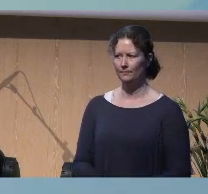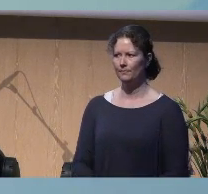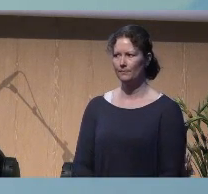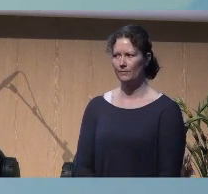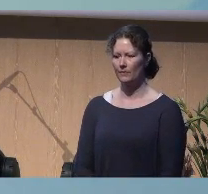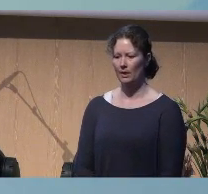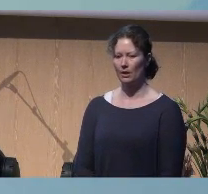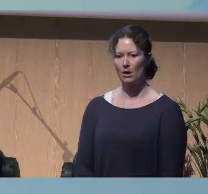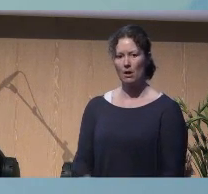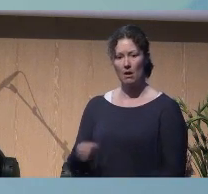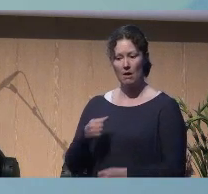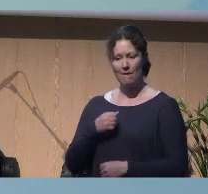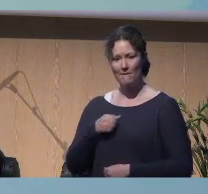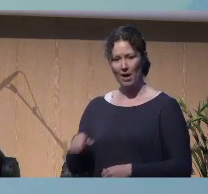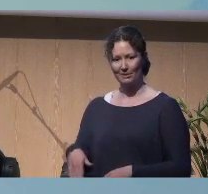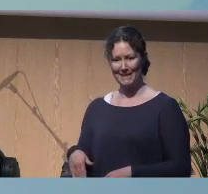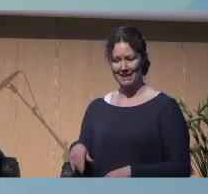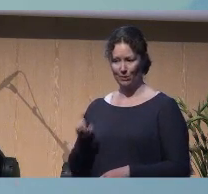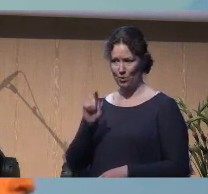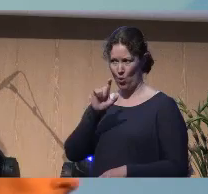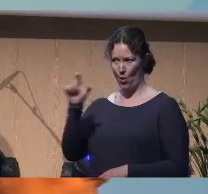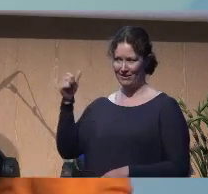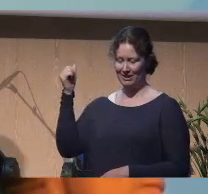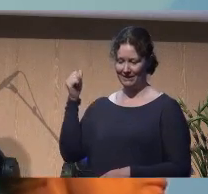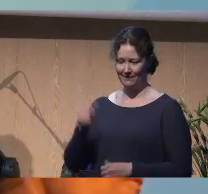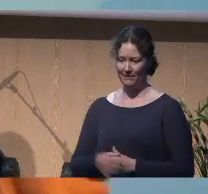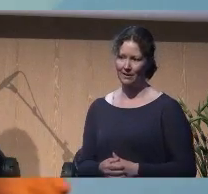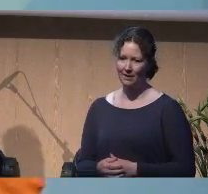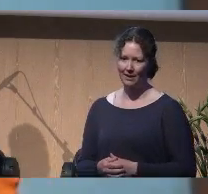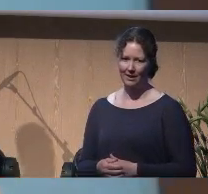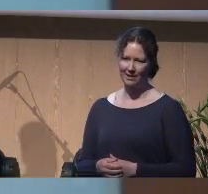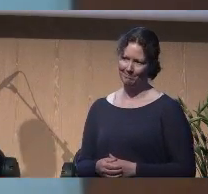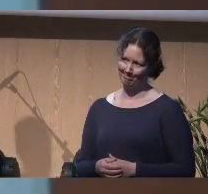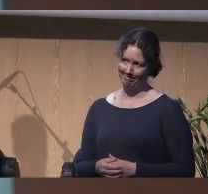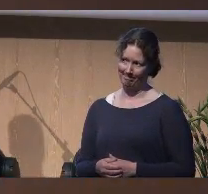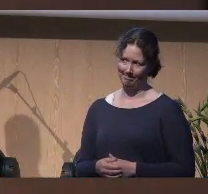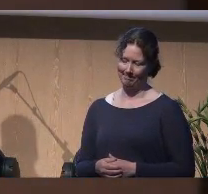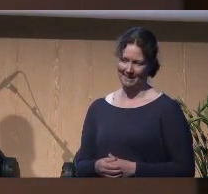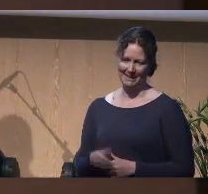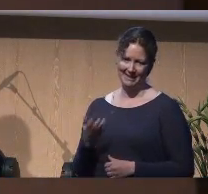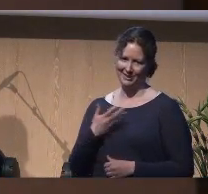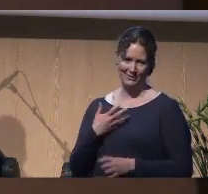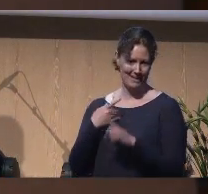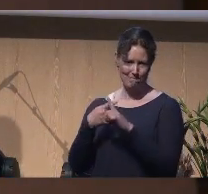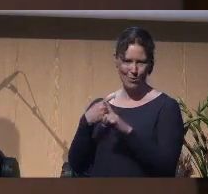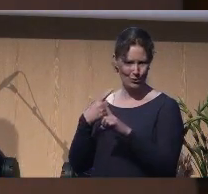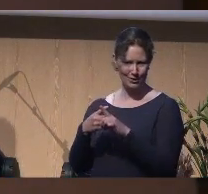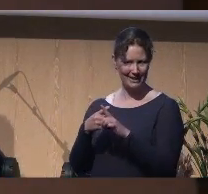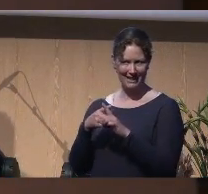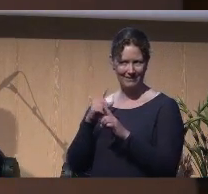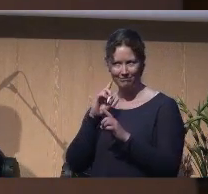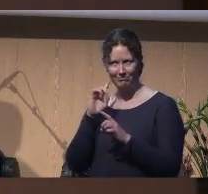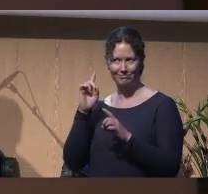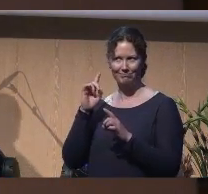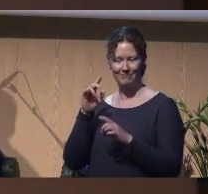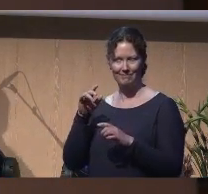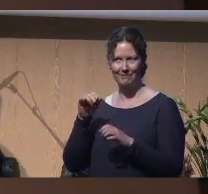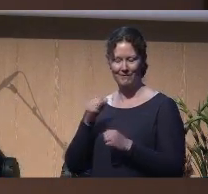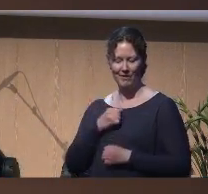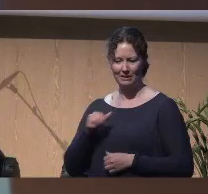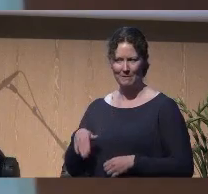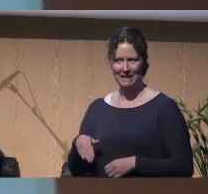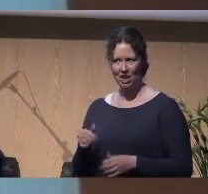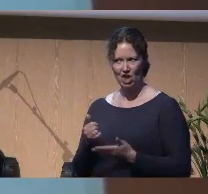Og vaktbikkje satt som en overskritt her, det jo ikke så veldig positivt klingende, kanskje, men vi